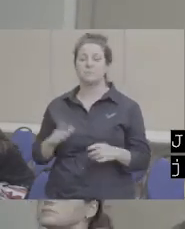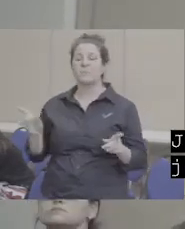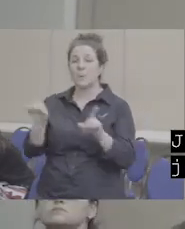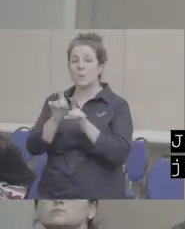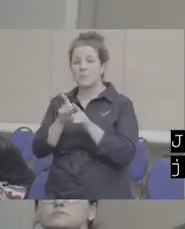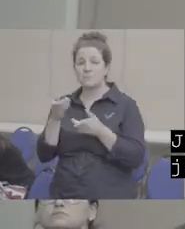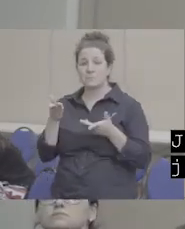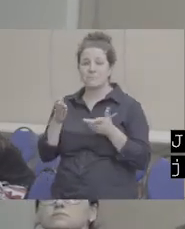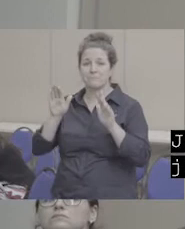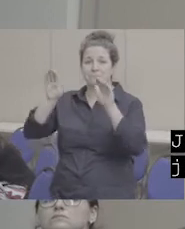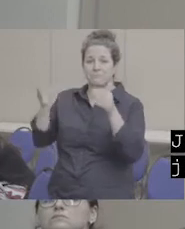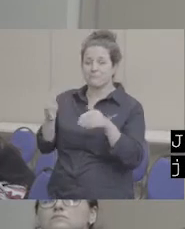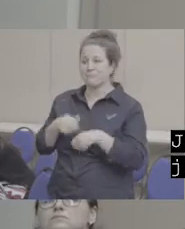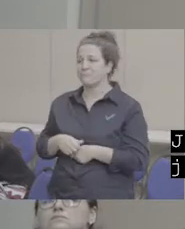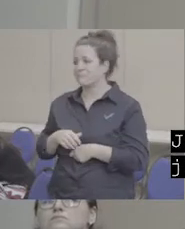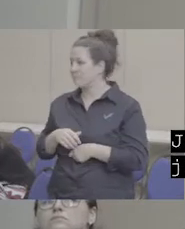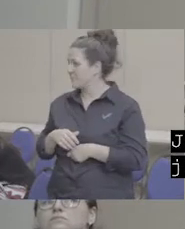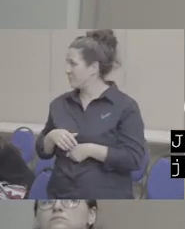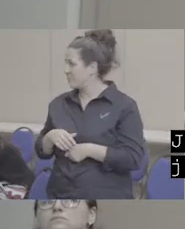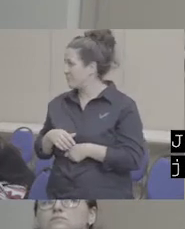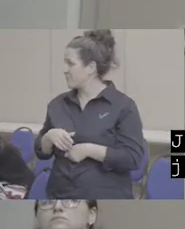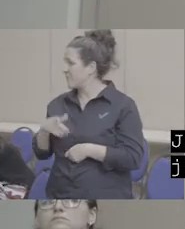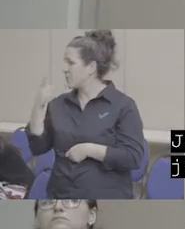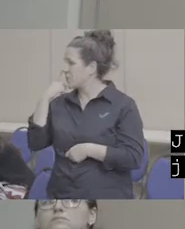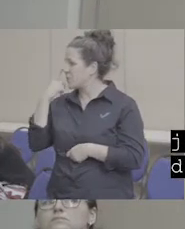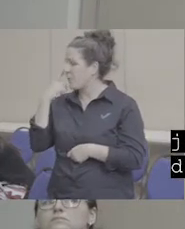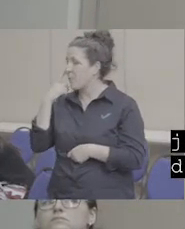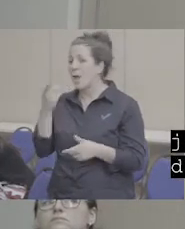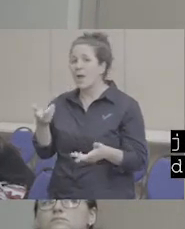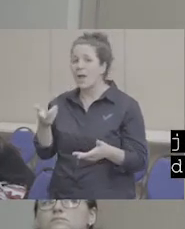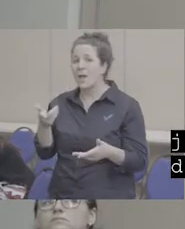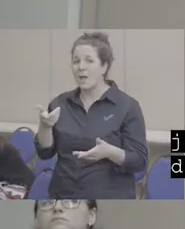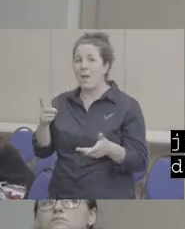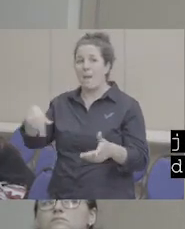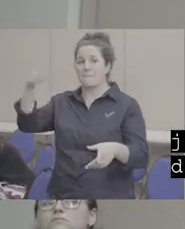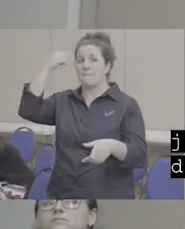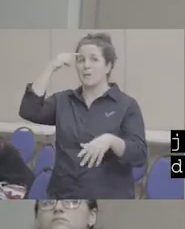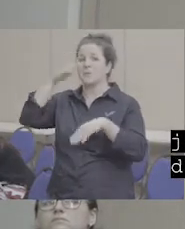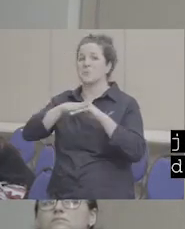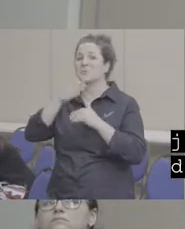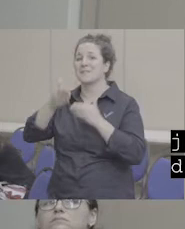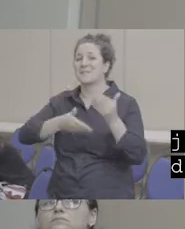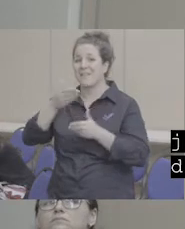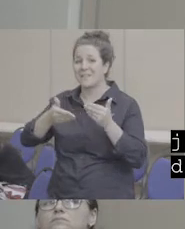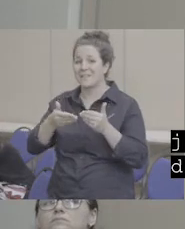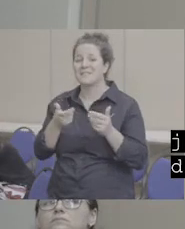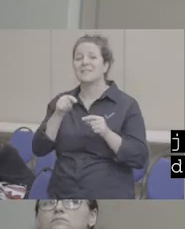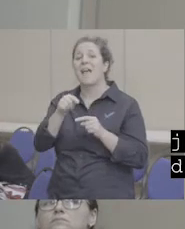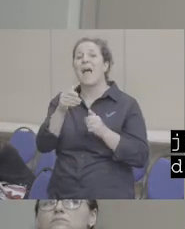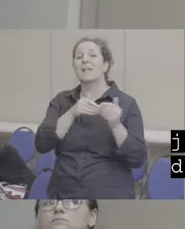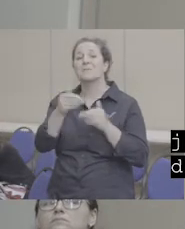génératrice. Juste une petite affaire, vu que je vois dans le quotidien, juste penser dans le service dans